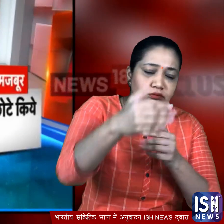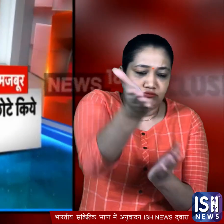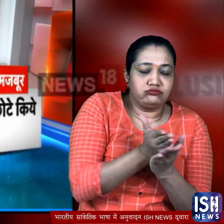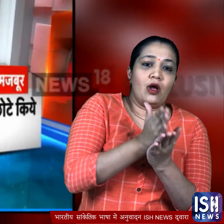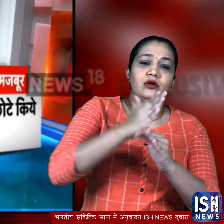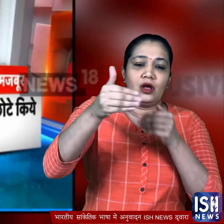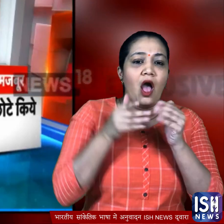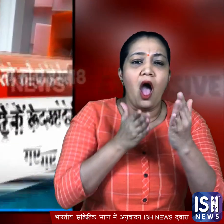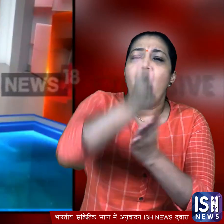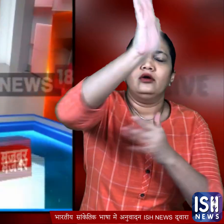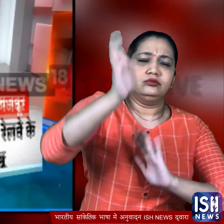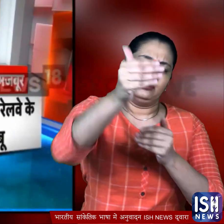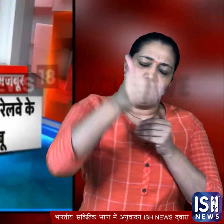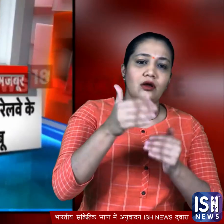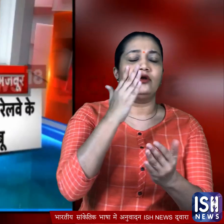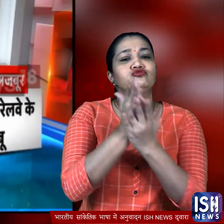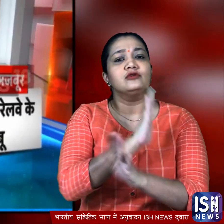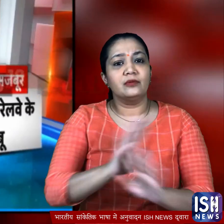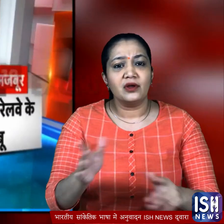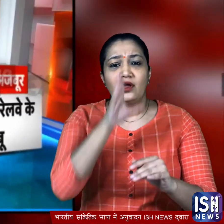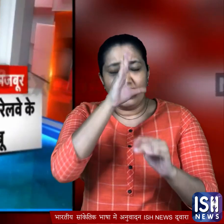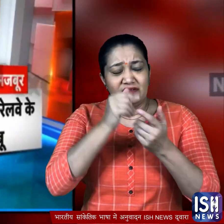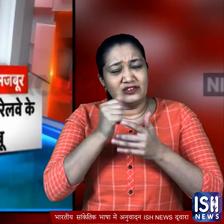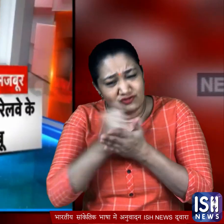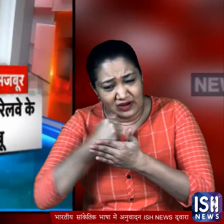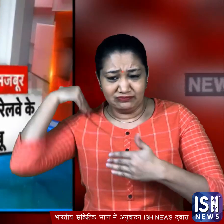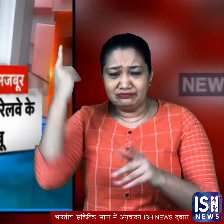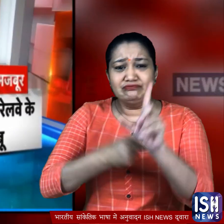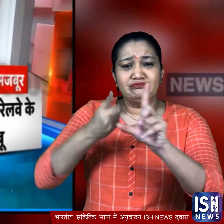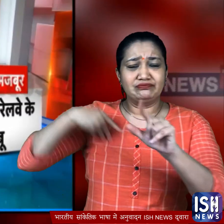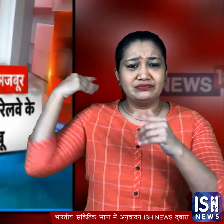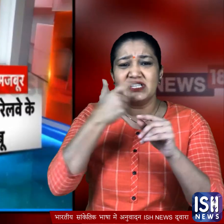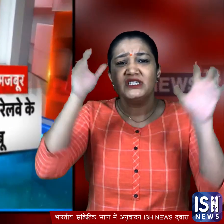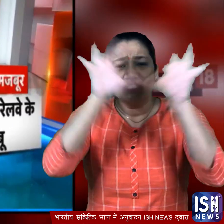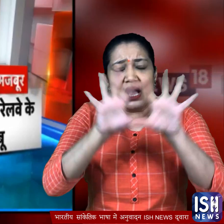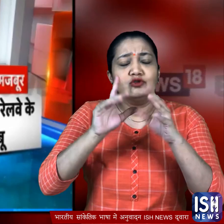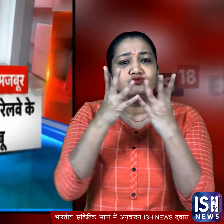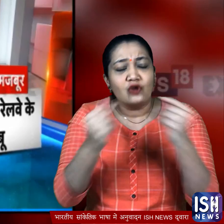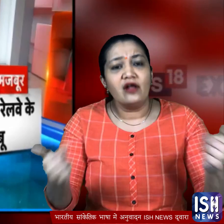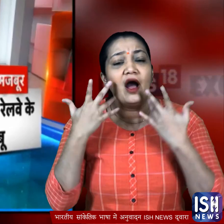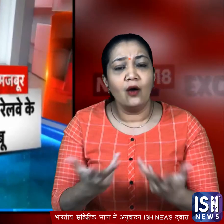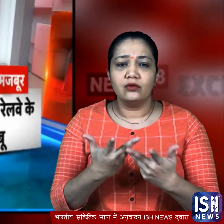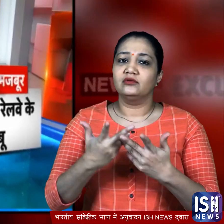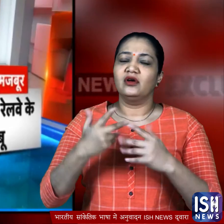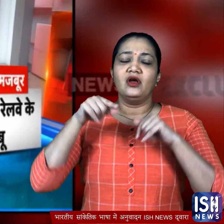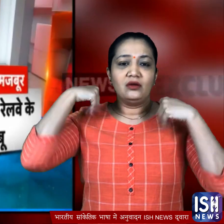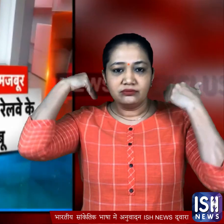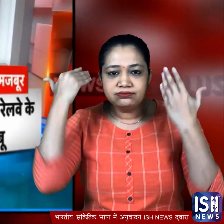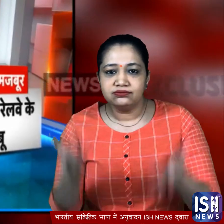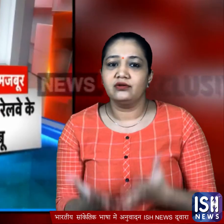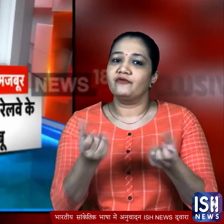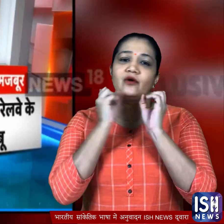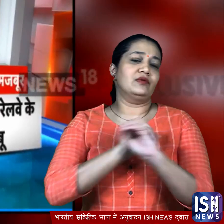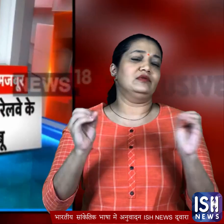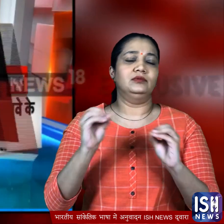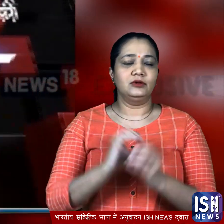चुका है। रेलवे पिछले कई साल से ऐसी तकनीक पर काम करने की कोशिश में है जिससे कोहरे का असर रेलों पर ना हो, लेकिन ऐसा कोई रास्ता